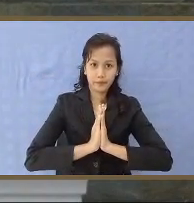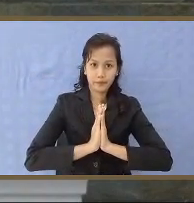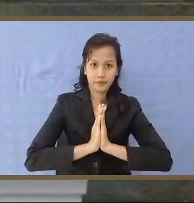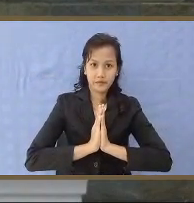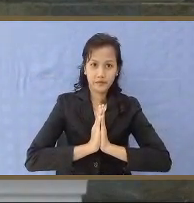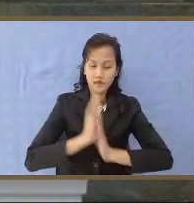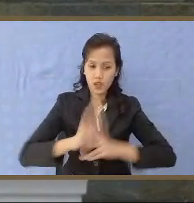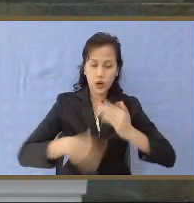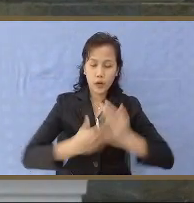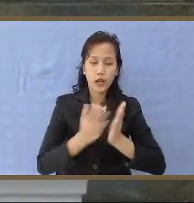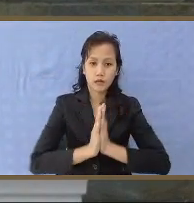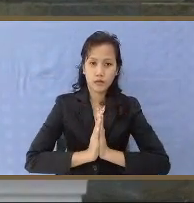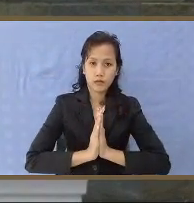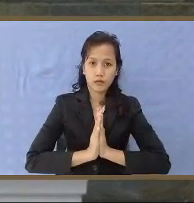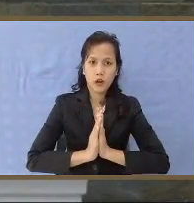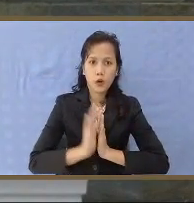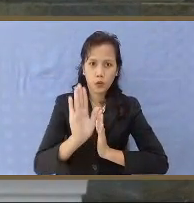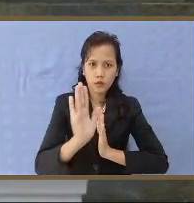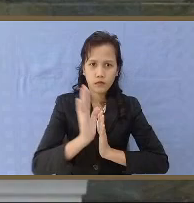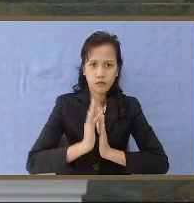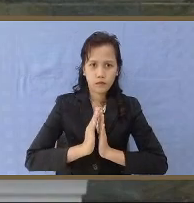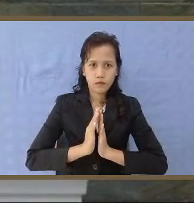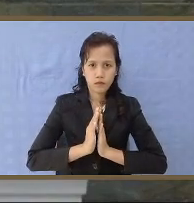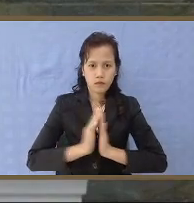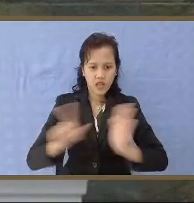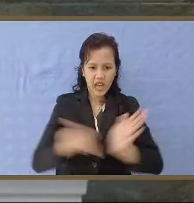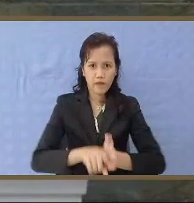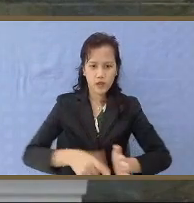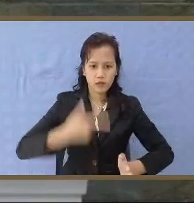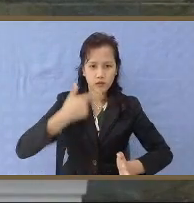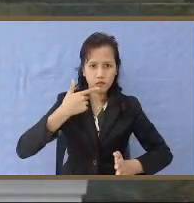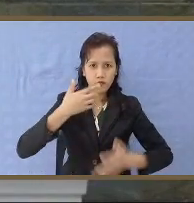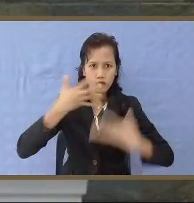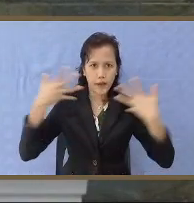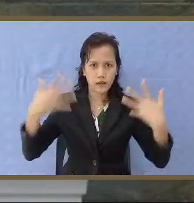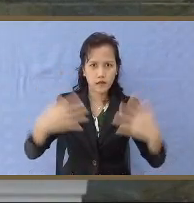Bawal ng umiti. Huwag kang magbibiro, nandito si pastor.